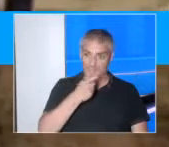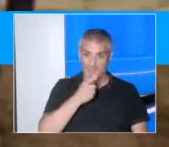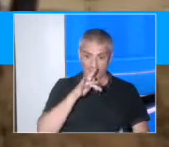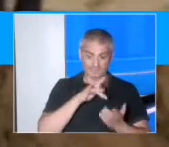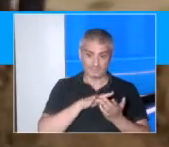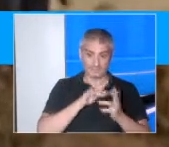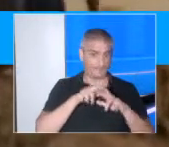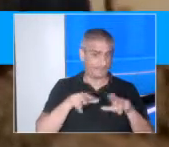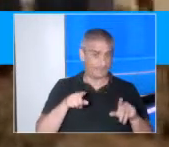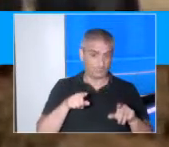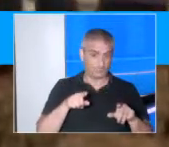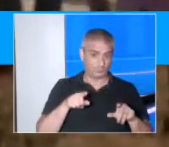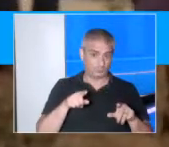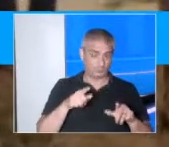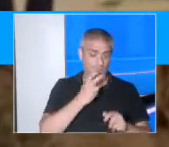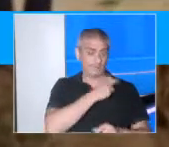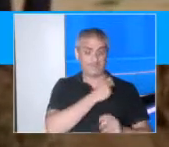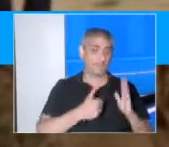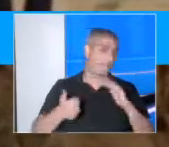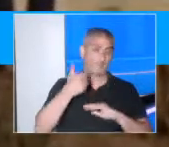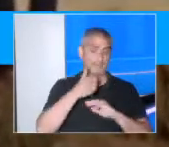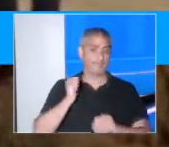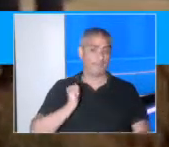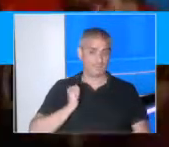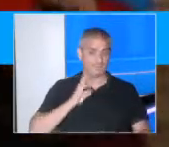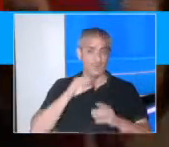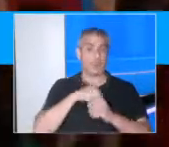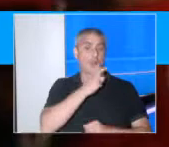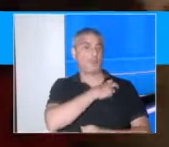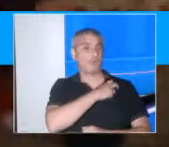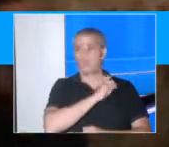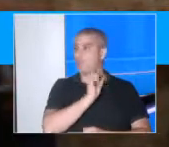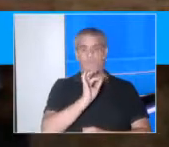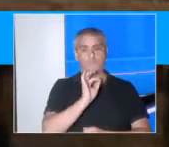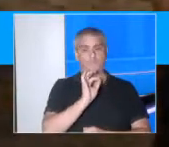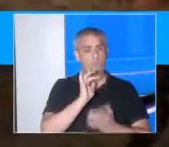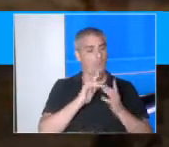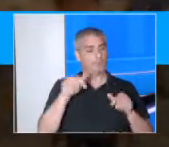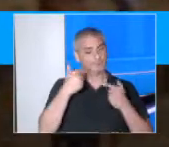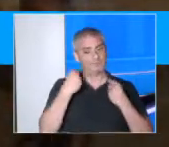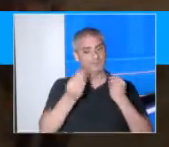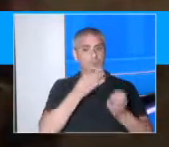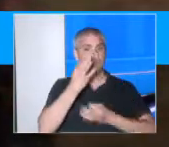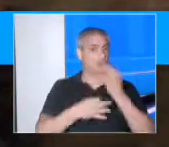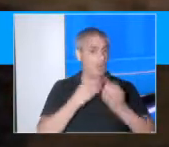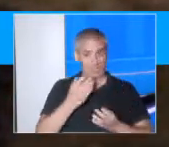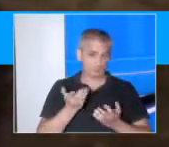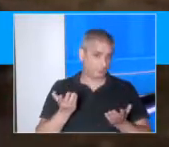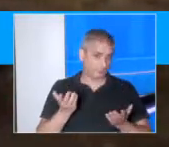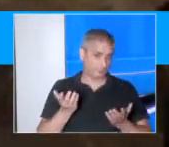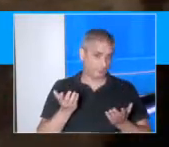נמצא במציאות שבה מפקדים בכירים מאוד בצבא, כולל הרמטכ"ל, לא באמת עומדים מול מצלמה ונותנים שאלות,